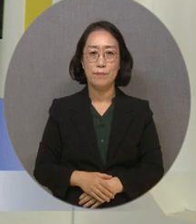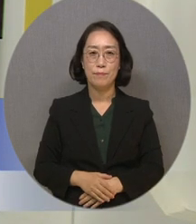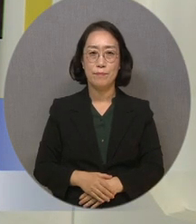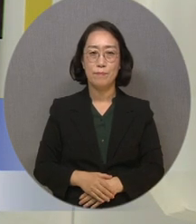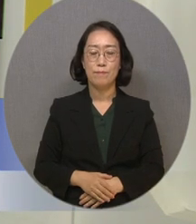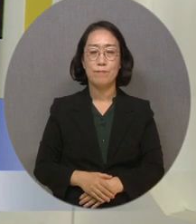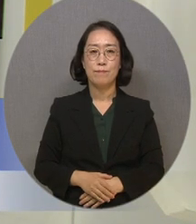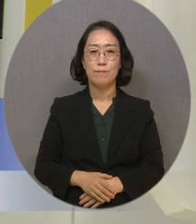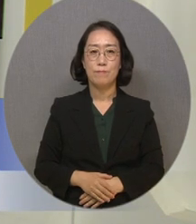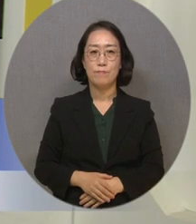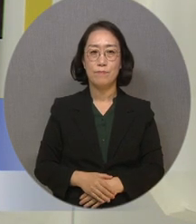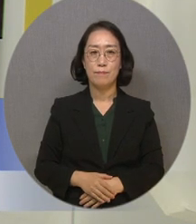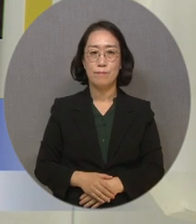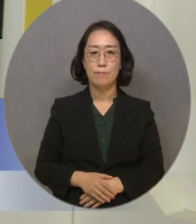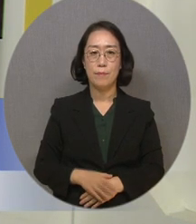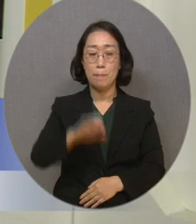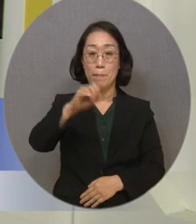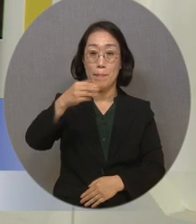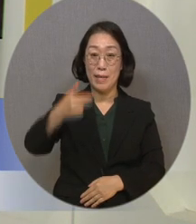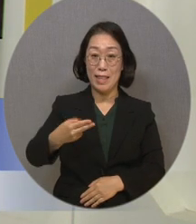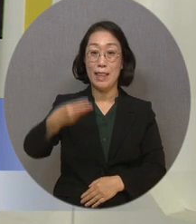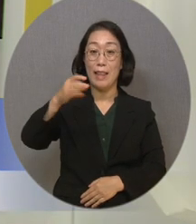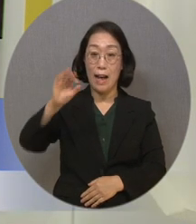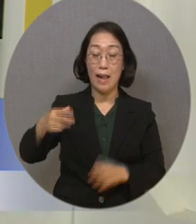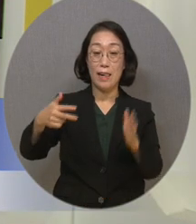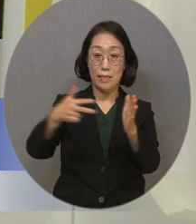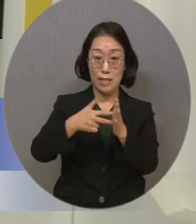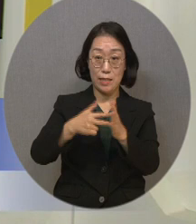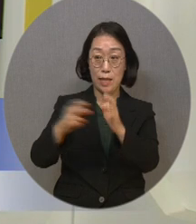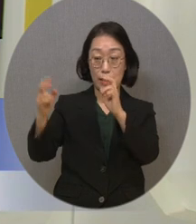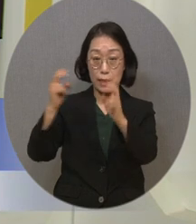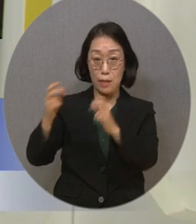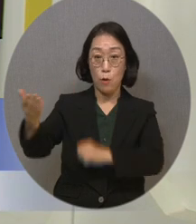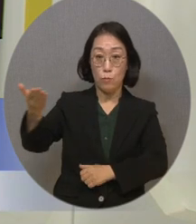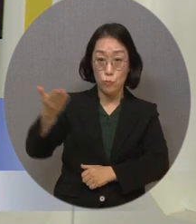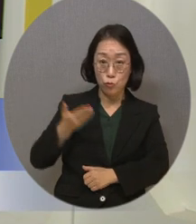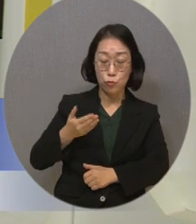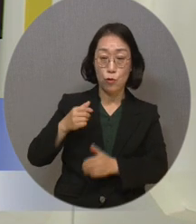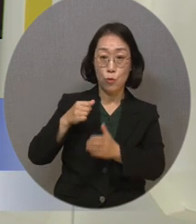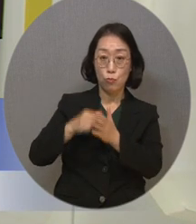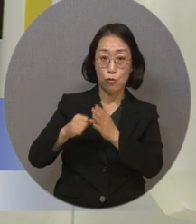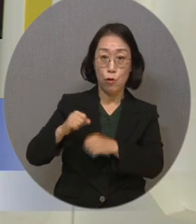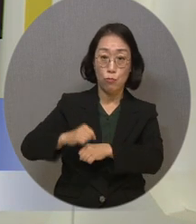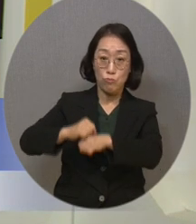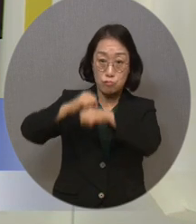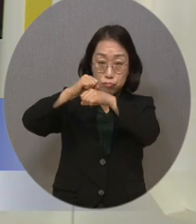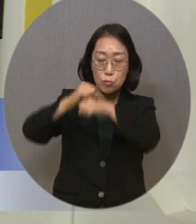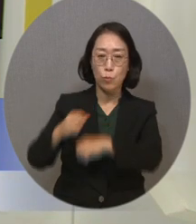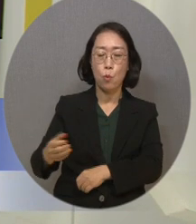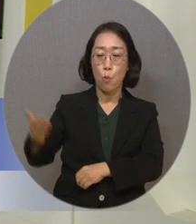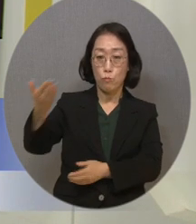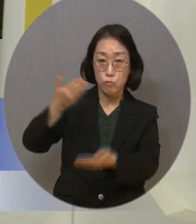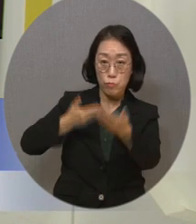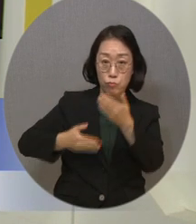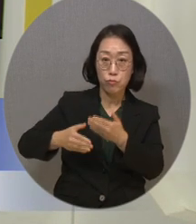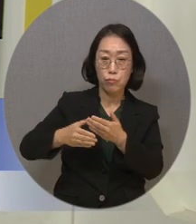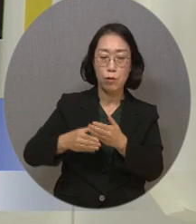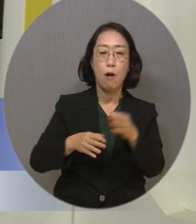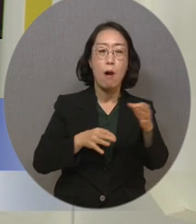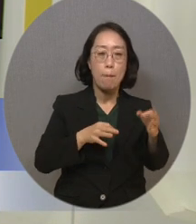다음 뉴스입니다. 미랄 나눔재단이 기업으로부터 재고 상품이나 2월 상품을 기증받아